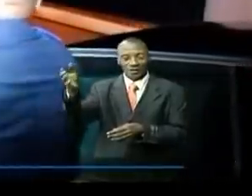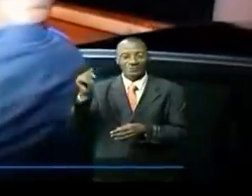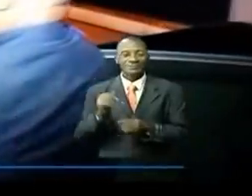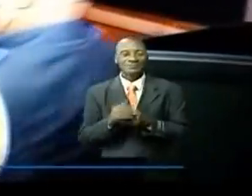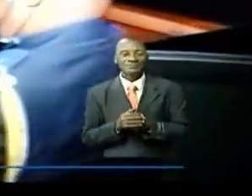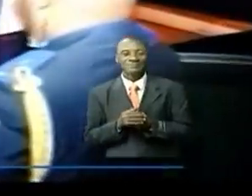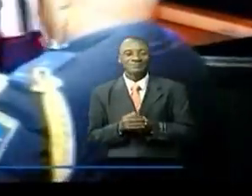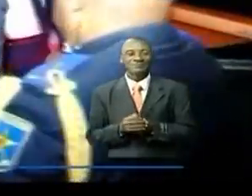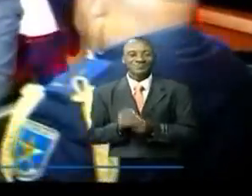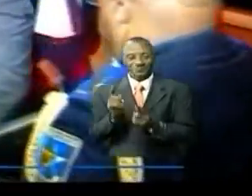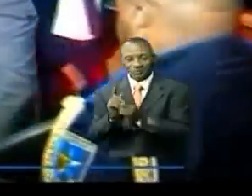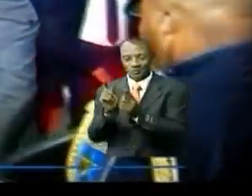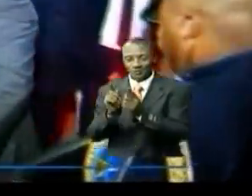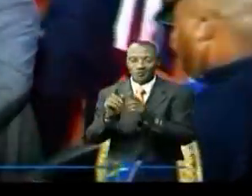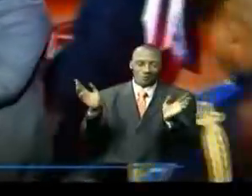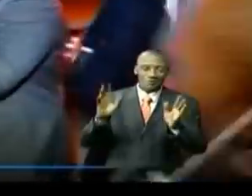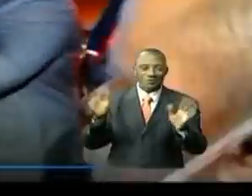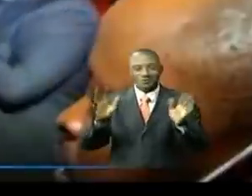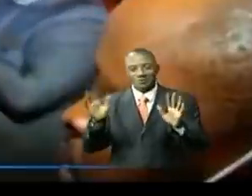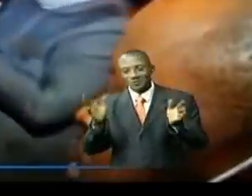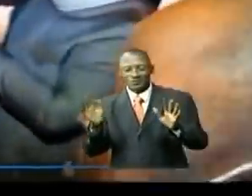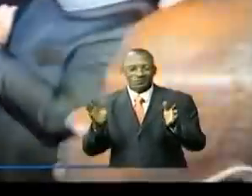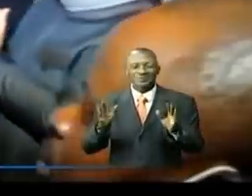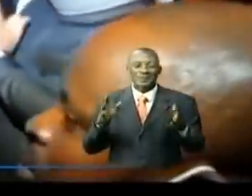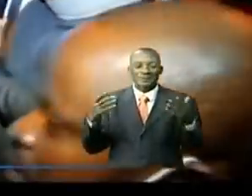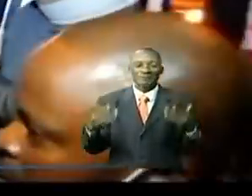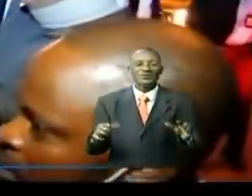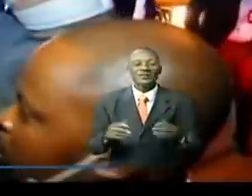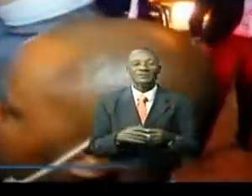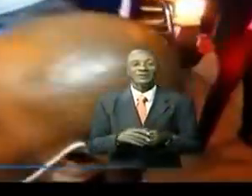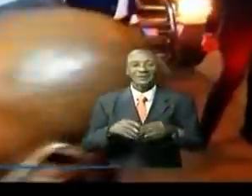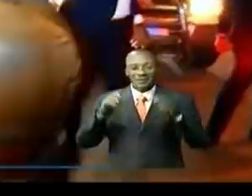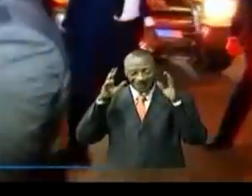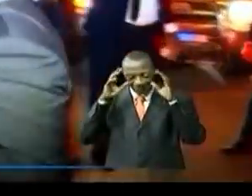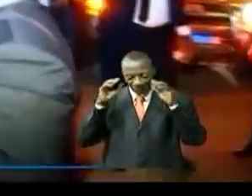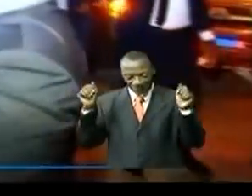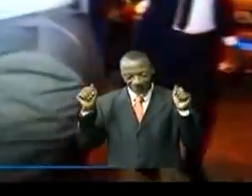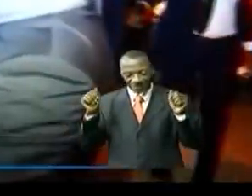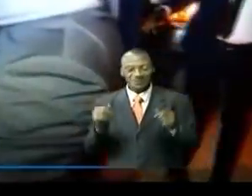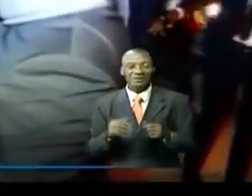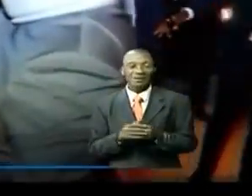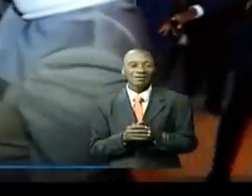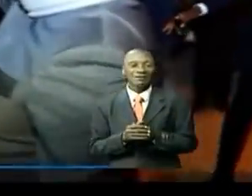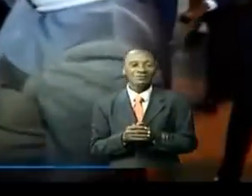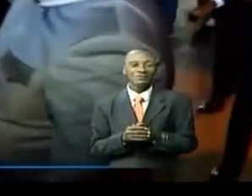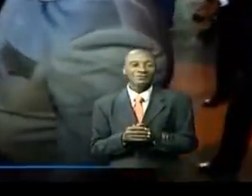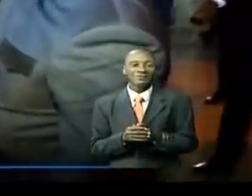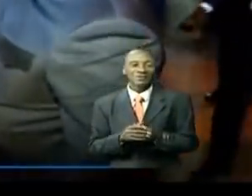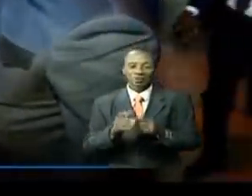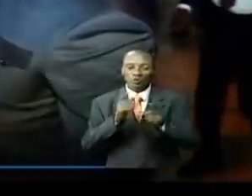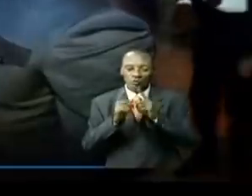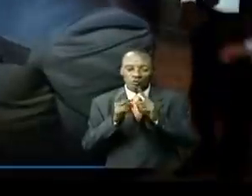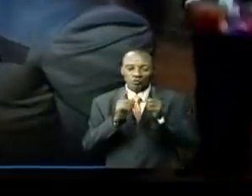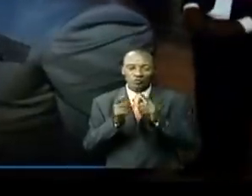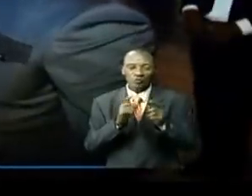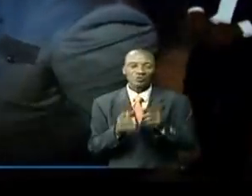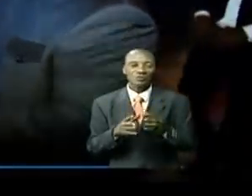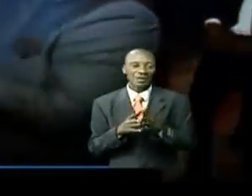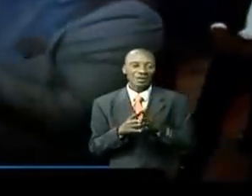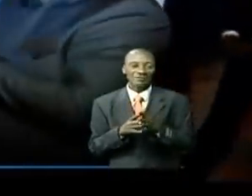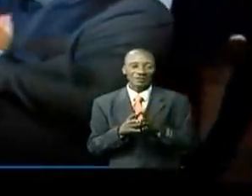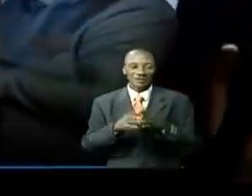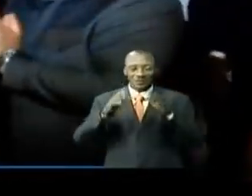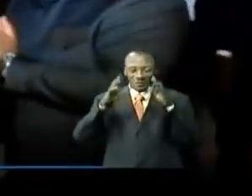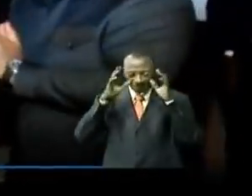Sous cette ambiance chaleureuse, le président et la première dame ont salué la foule et échangé avec certains compatriotes